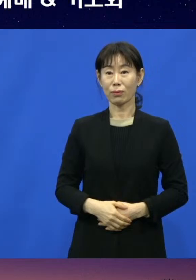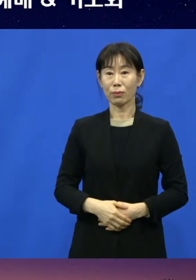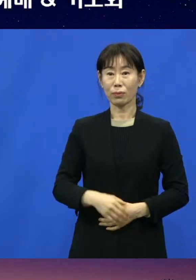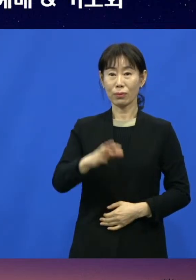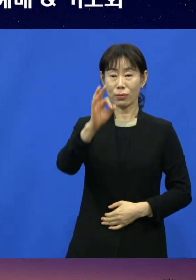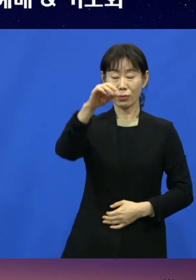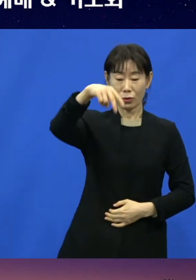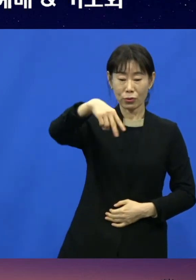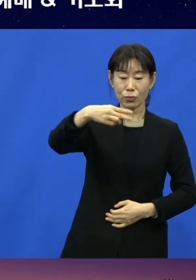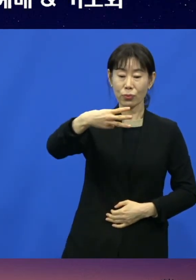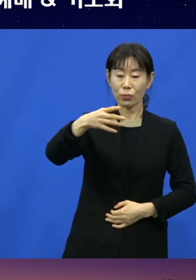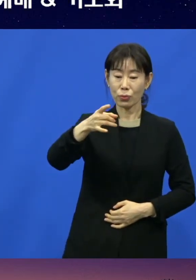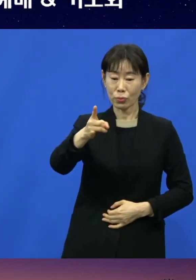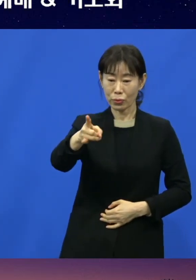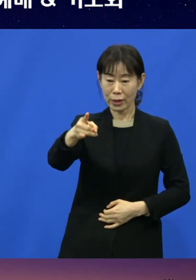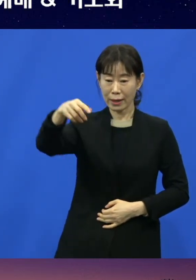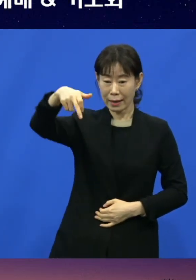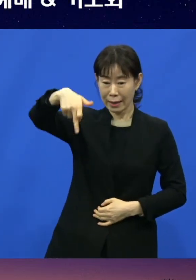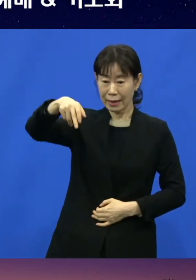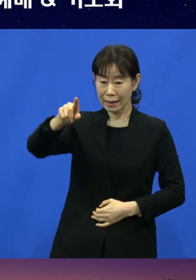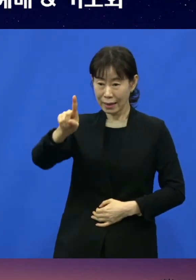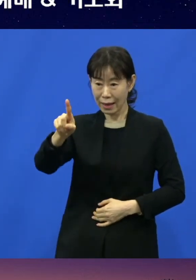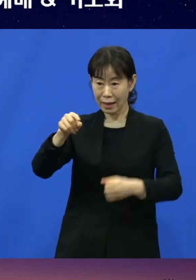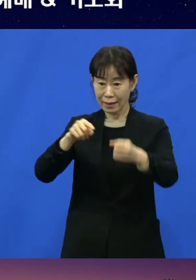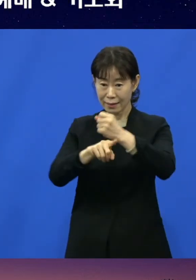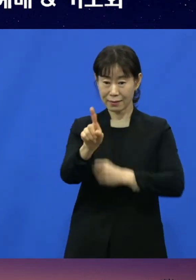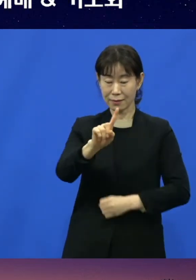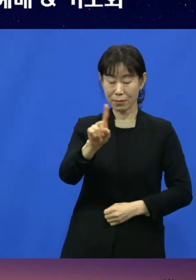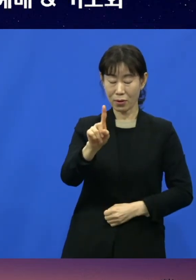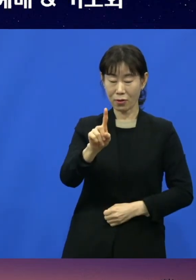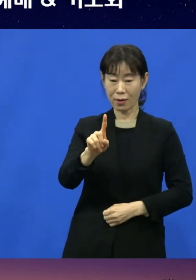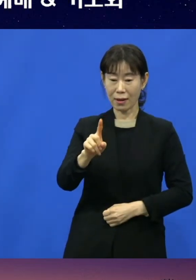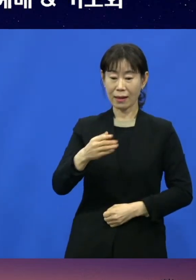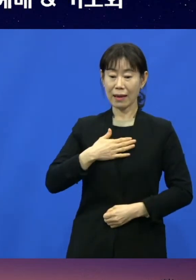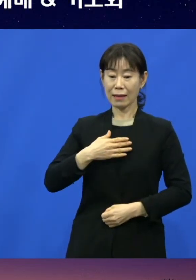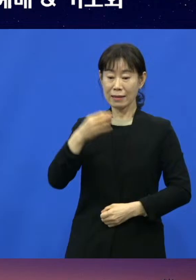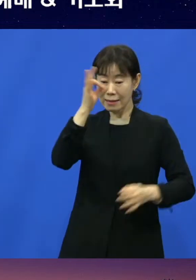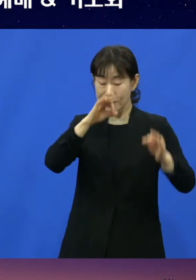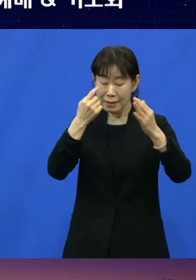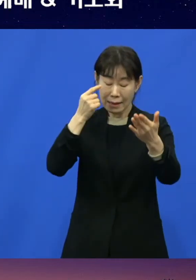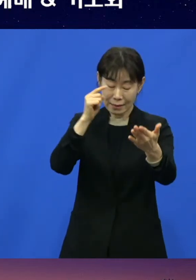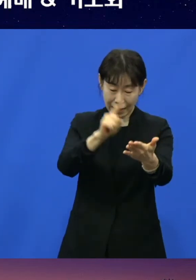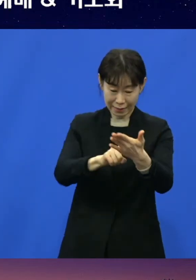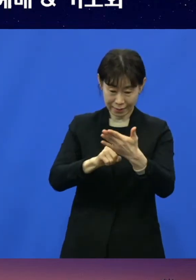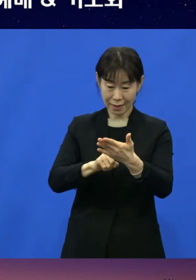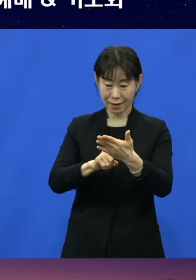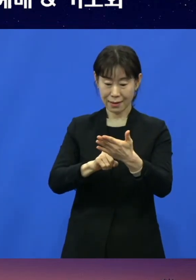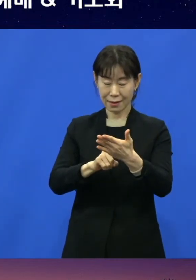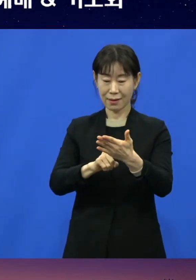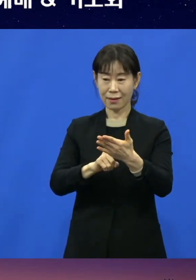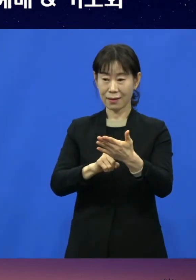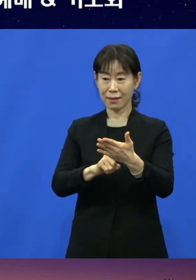말이죠. 유레카. 나는 찾았다, 발견했다, 신봤다. 우리말로는 신봤다.